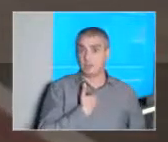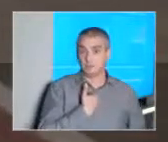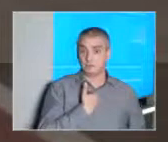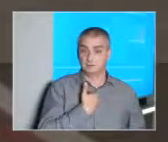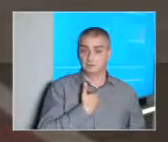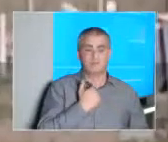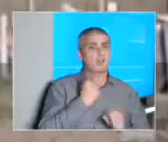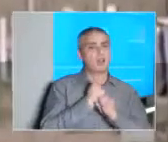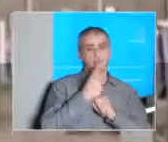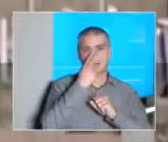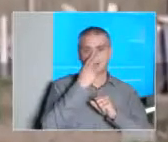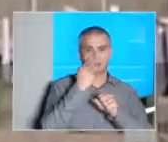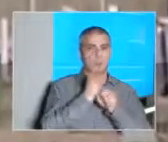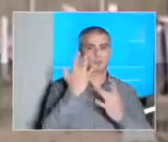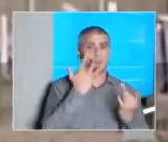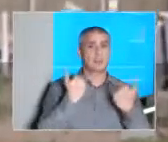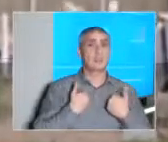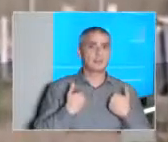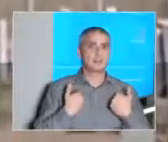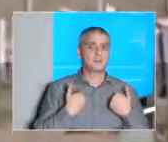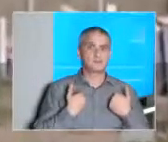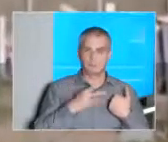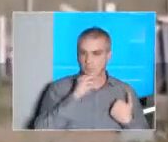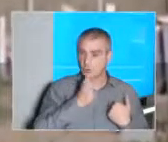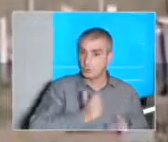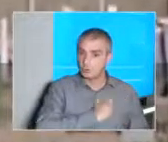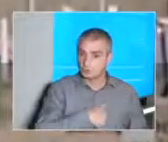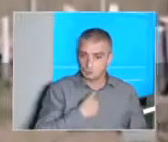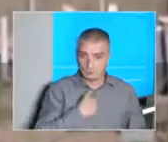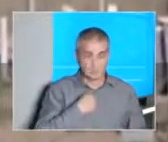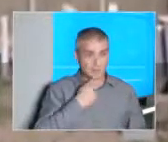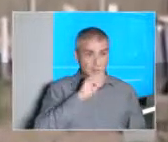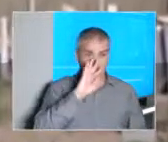בלהבאיש את שמי, בלייצר, לנסות לייצר לי דה-לגיטימציה. אתה מדבר על ראש עיר עוד פעם,